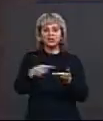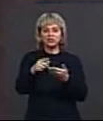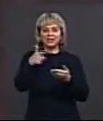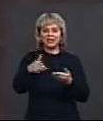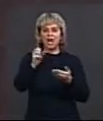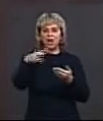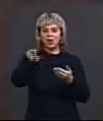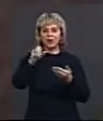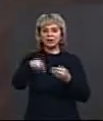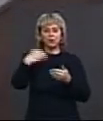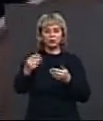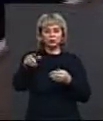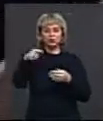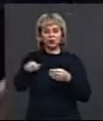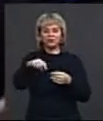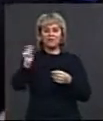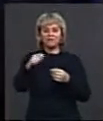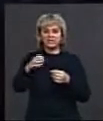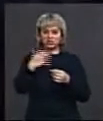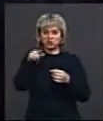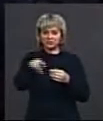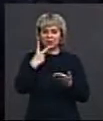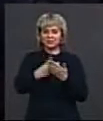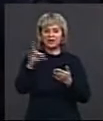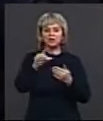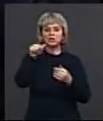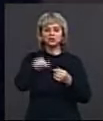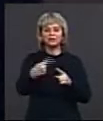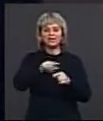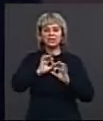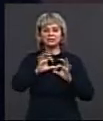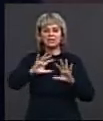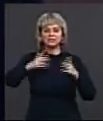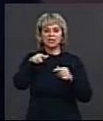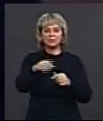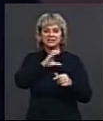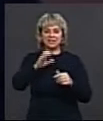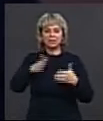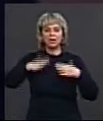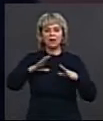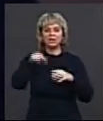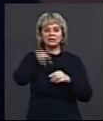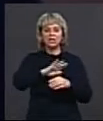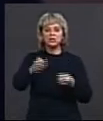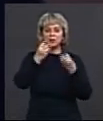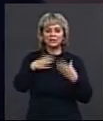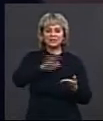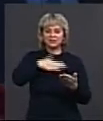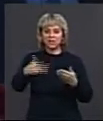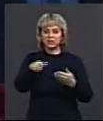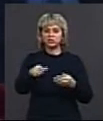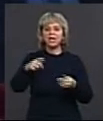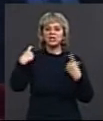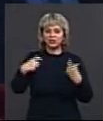Геннадия Алехина «По ту сторону Чеченской войны» представили в Ростове. Это рассказ о событиях на Северном Кавказе и непростых